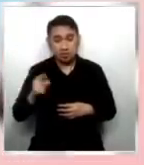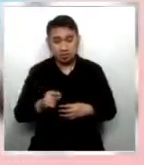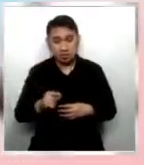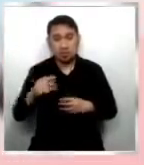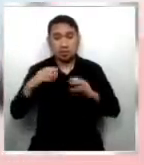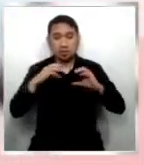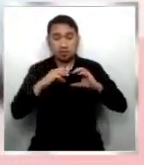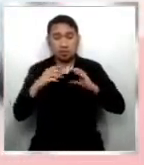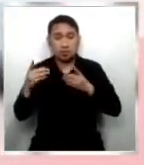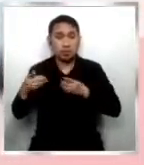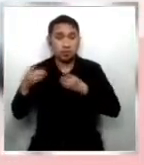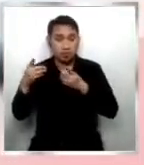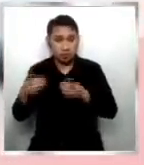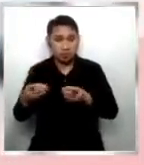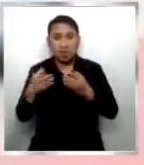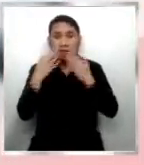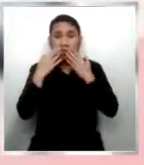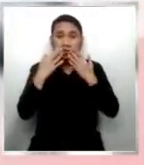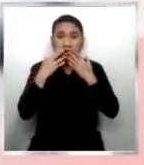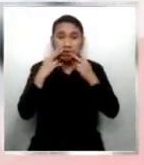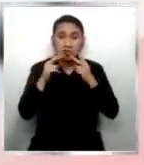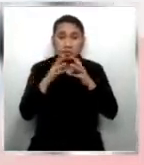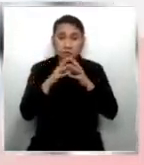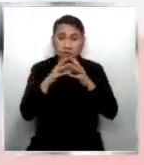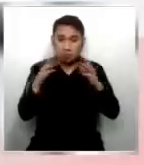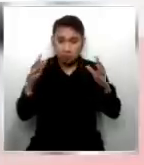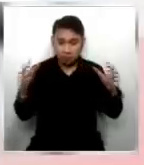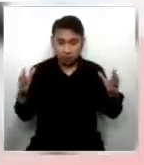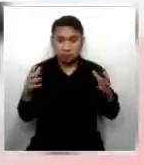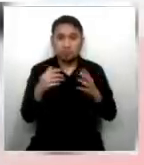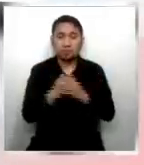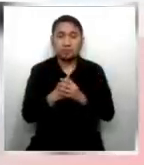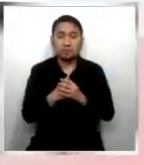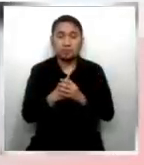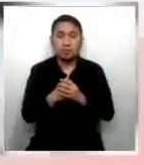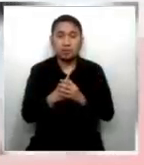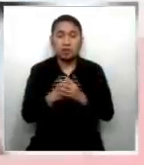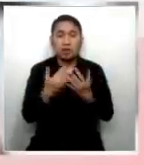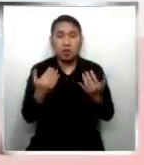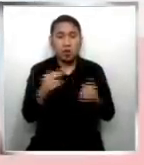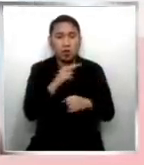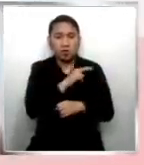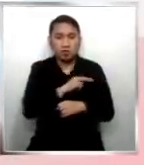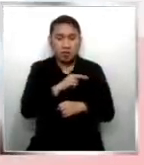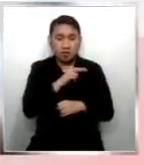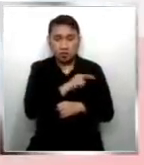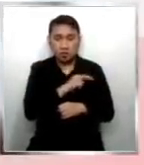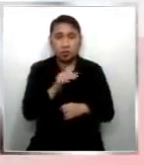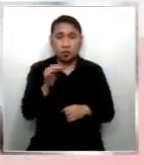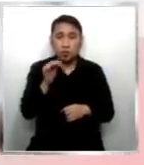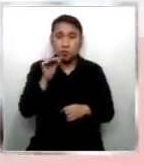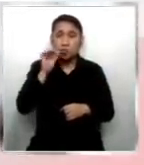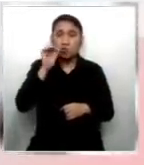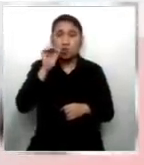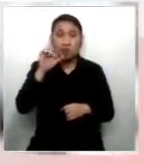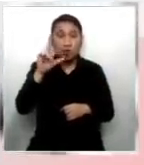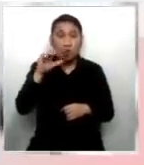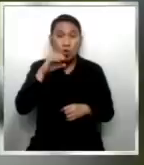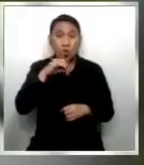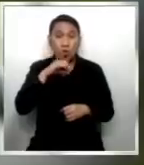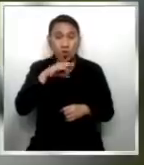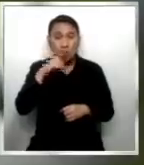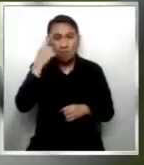gmanetwork.com/kapusofoundation/donate. Maraming salamat po sa Lola Remedios All Natural Supplement Syrup sa pakikiisa sa ating